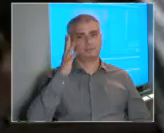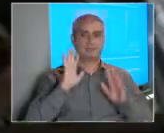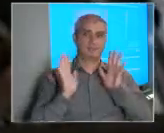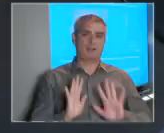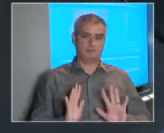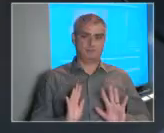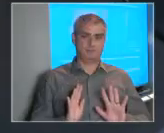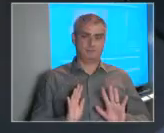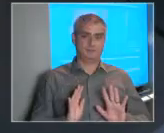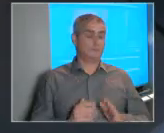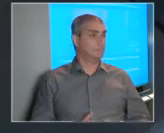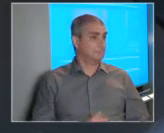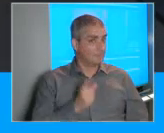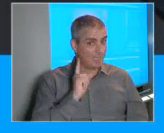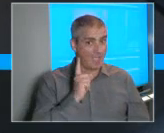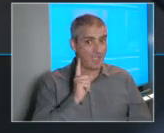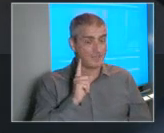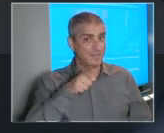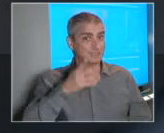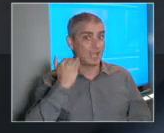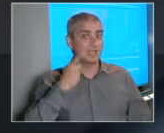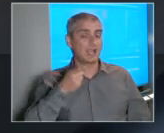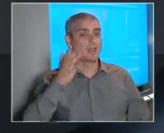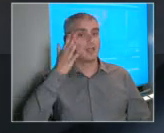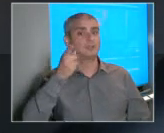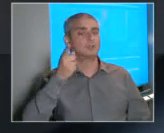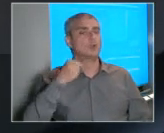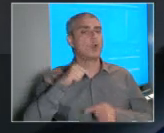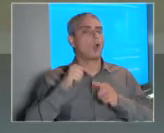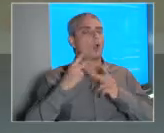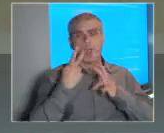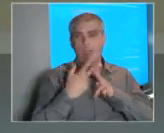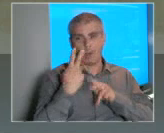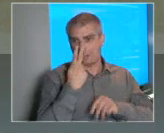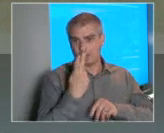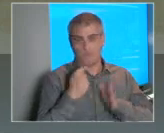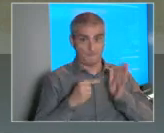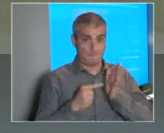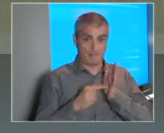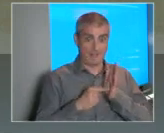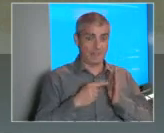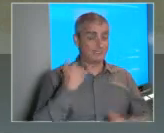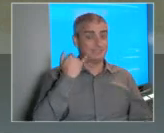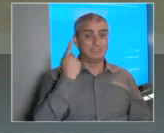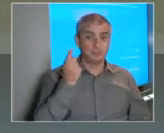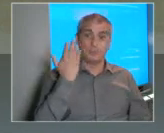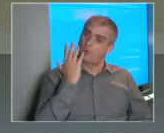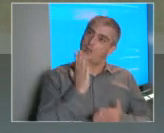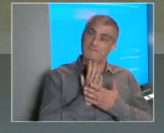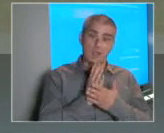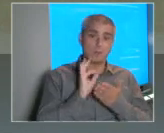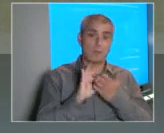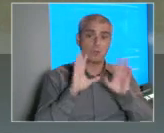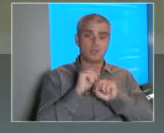הטלוויזיה. אבל זו הייתה תחזית אופטית בלבד, מכיוון שליצחק שמיר היו כבר באותו